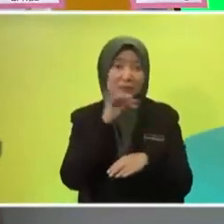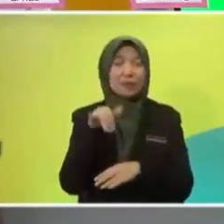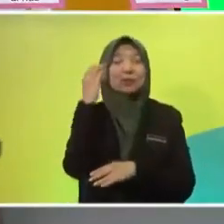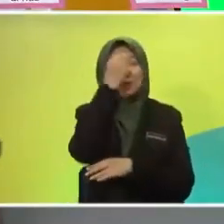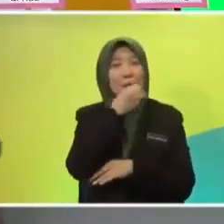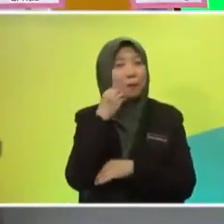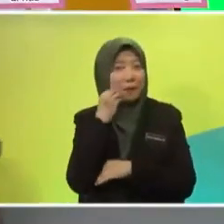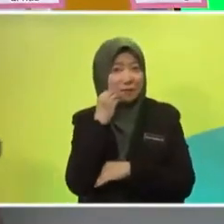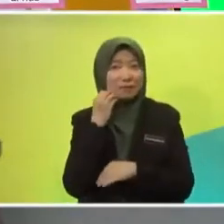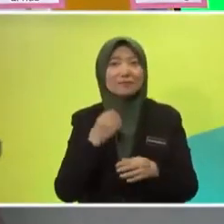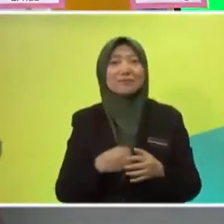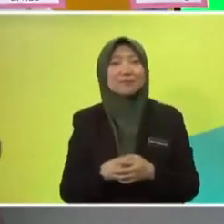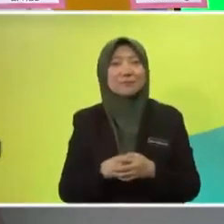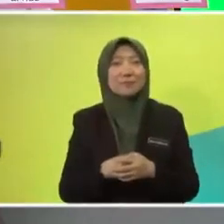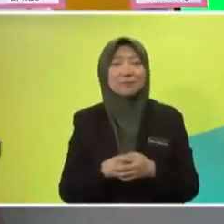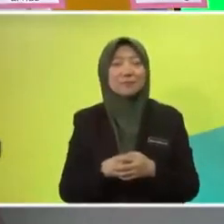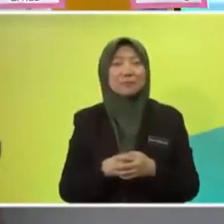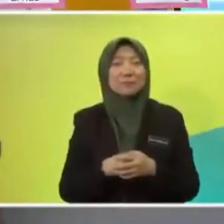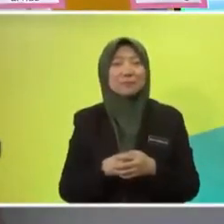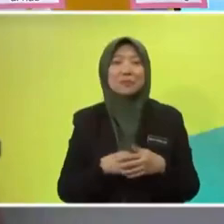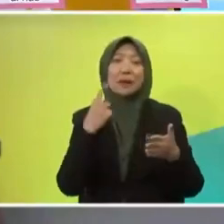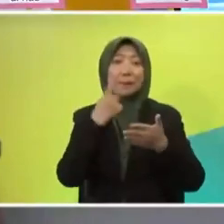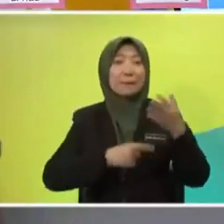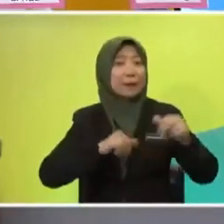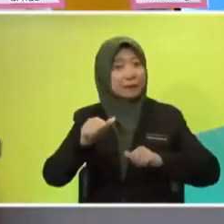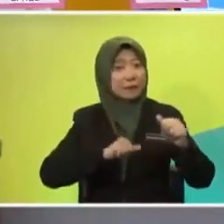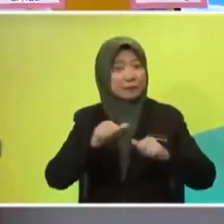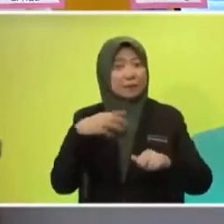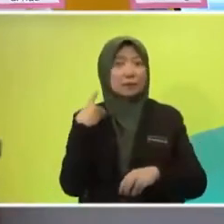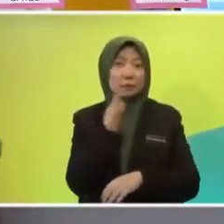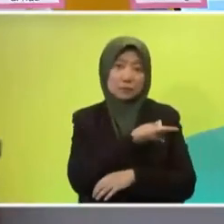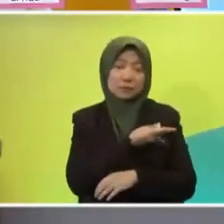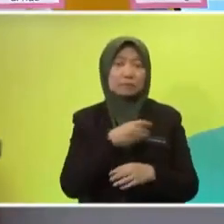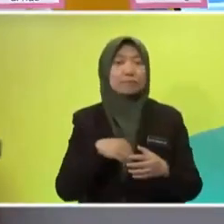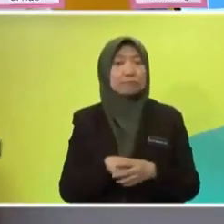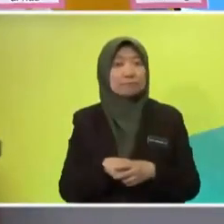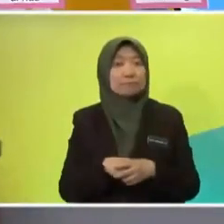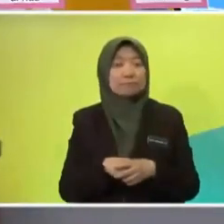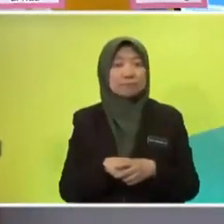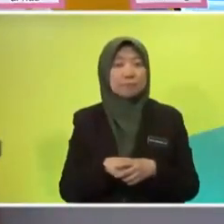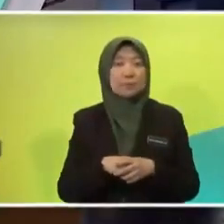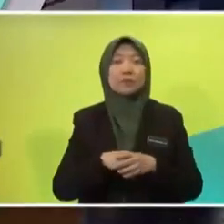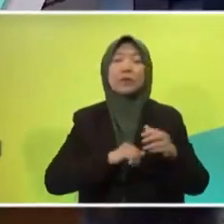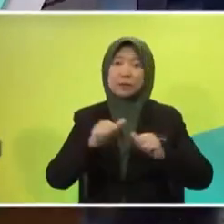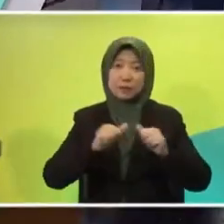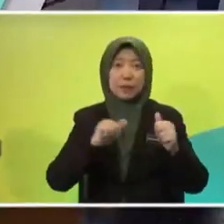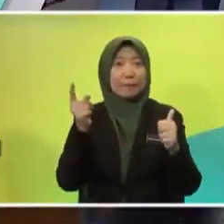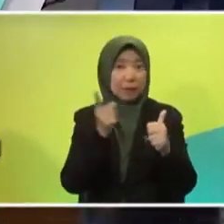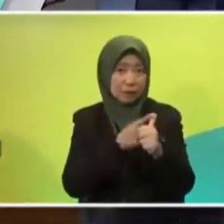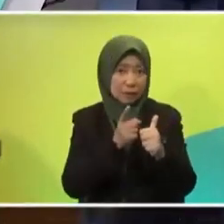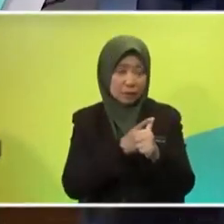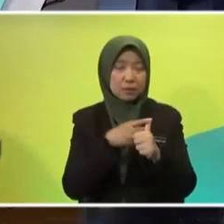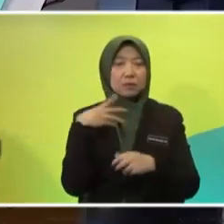comel. Baik, Cikgu Rohana, apakah aktiviti yang akan kita lakukan dalam segmen ini? Okey, aktiviti yang pertama, kita